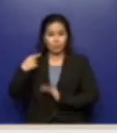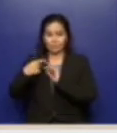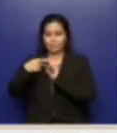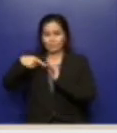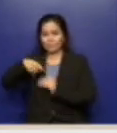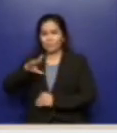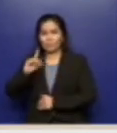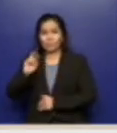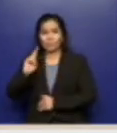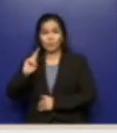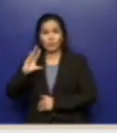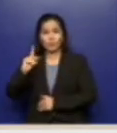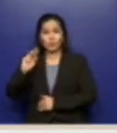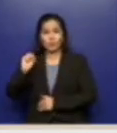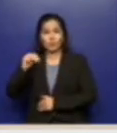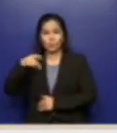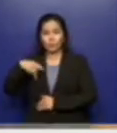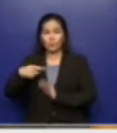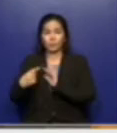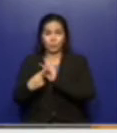ครับขอเชิญนะครับ